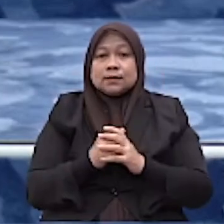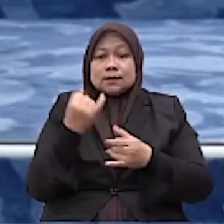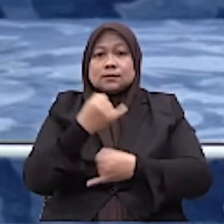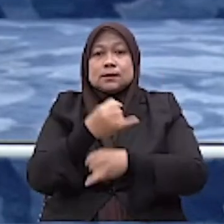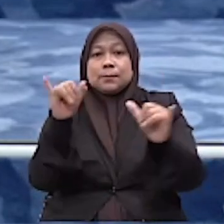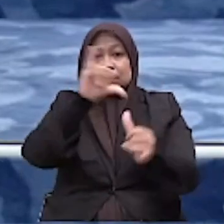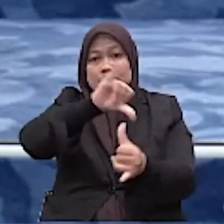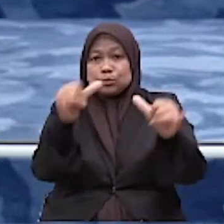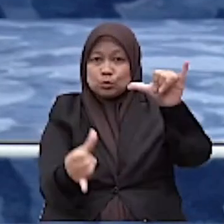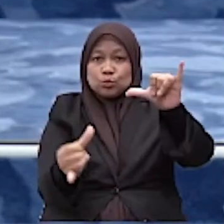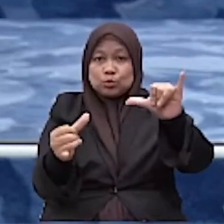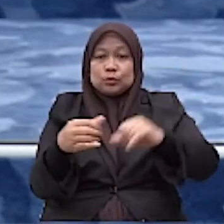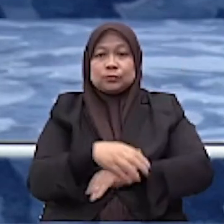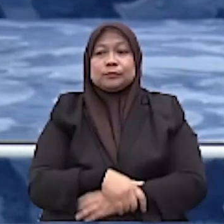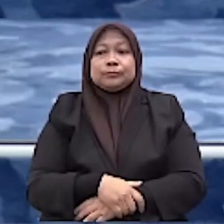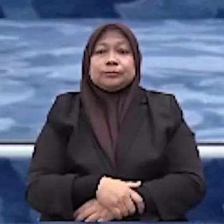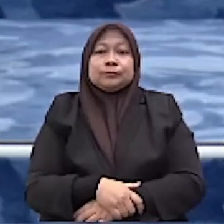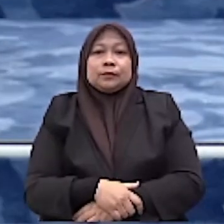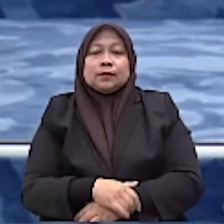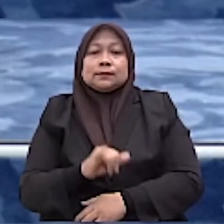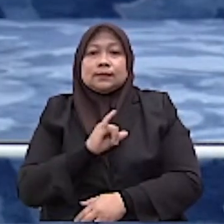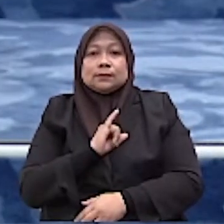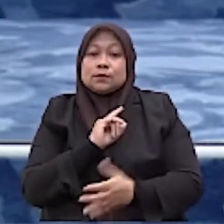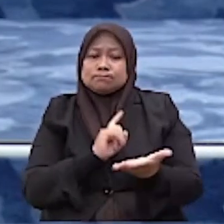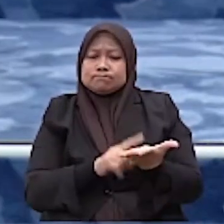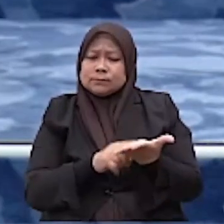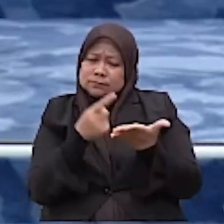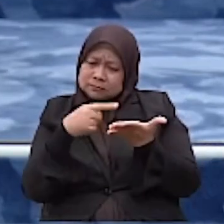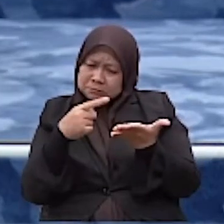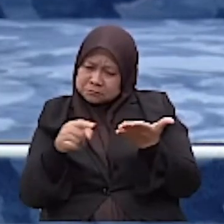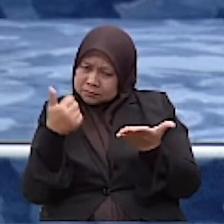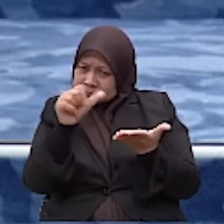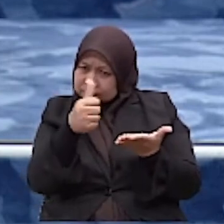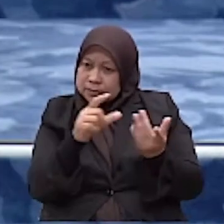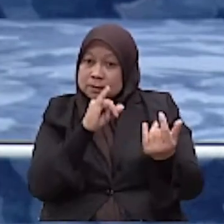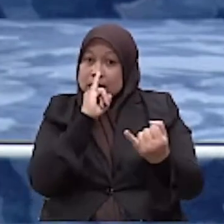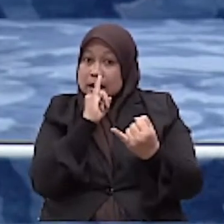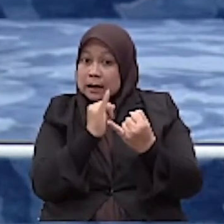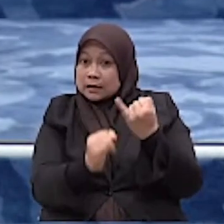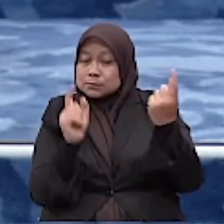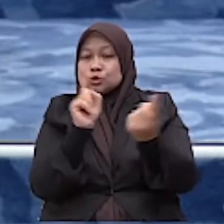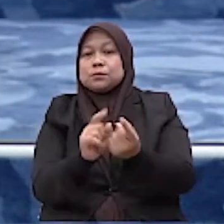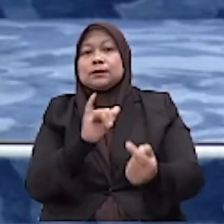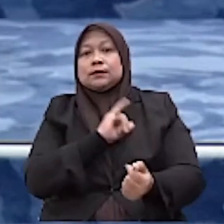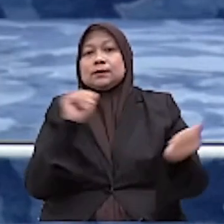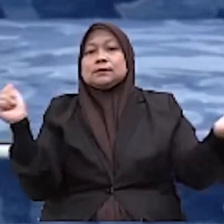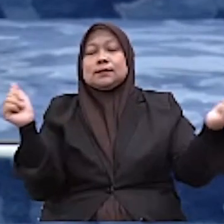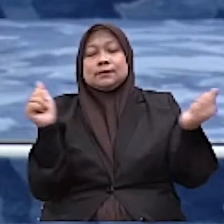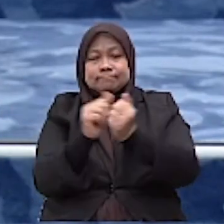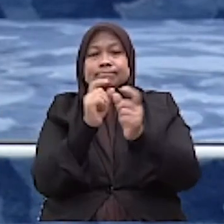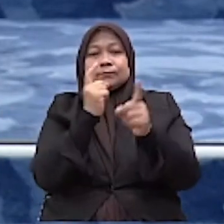ukur dan pemetaan jadi setelah mereka teliti dan perjumpaan akhir dengan saya